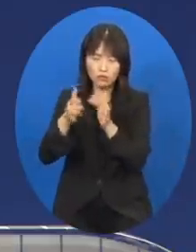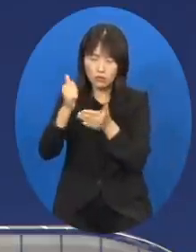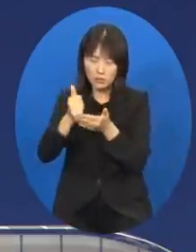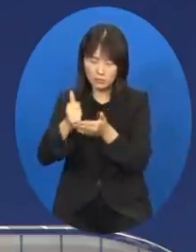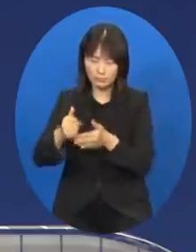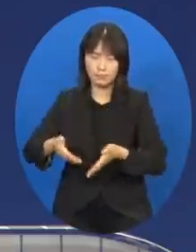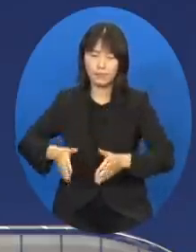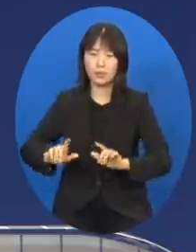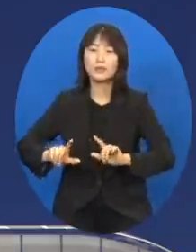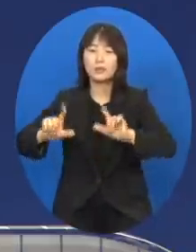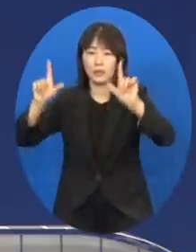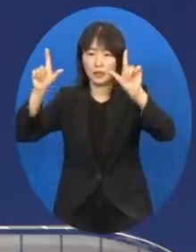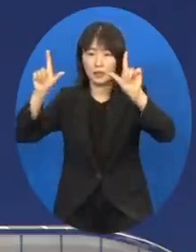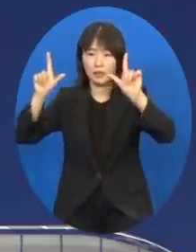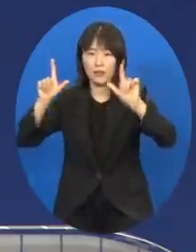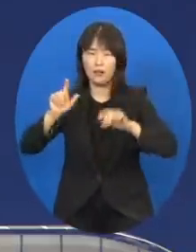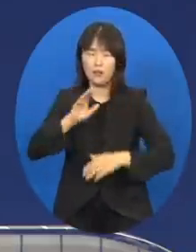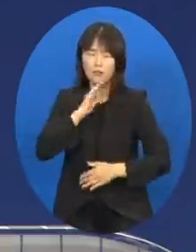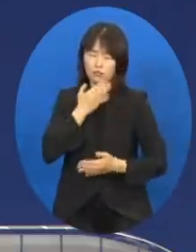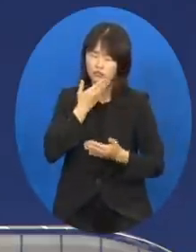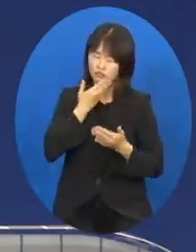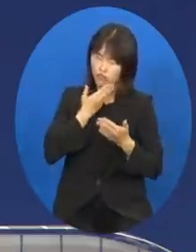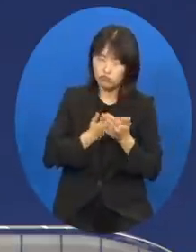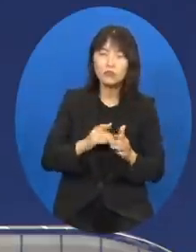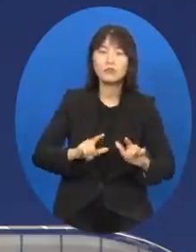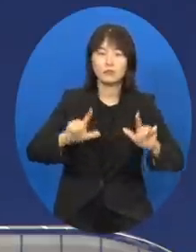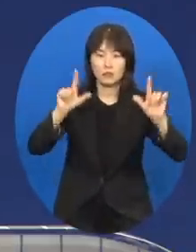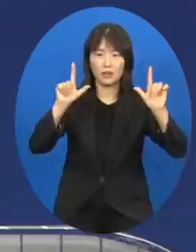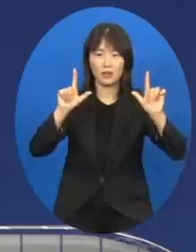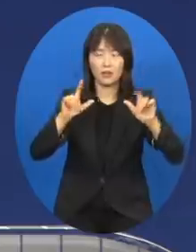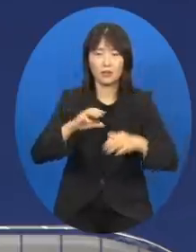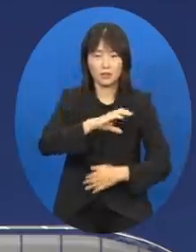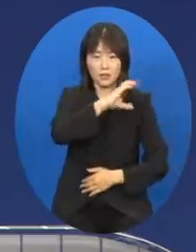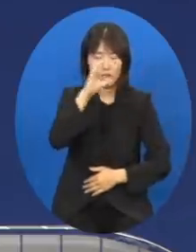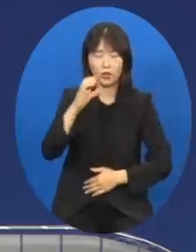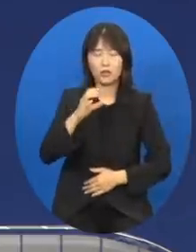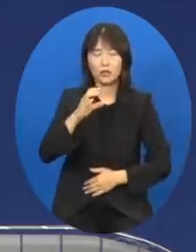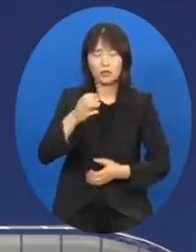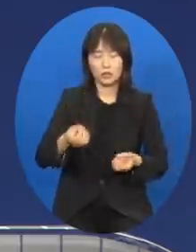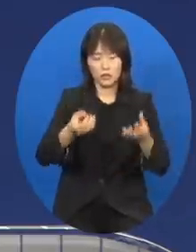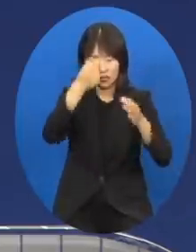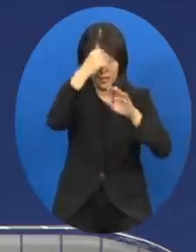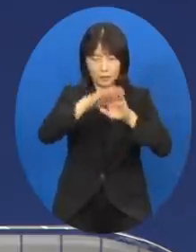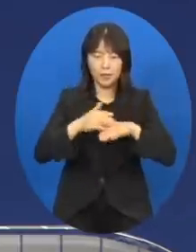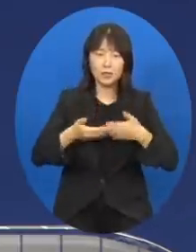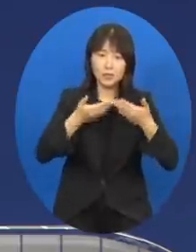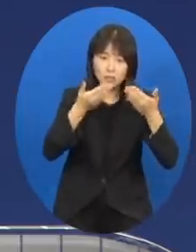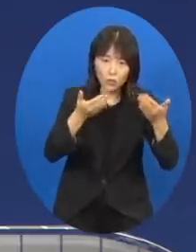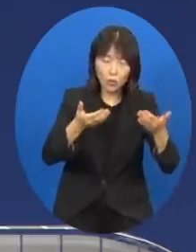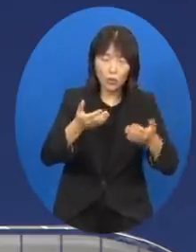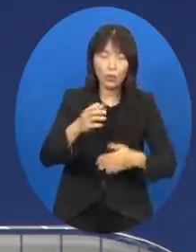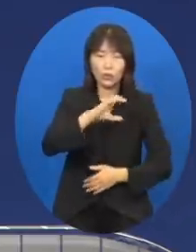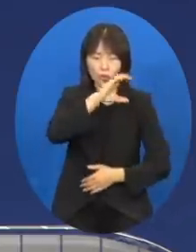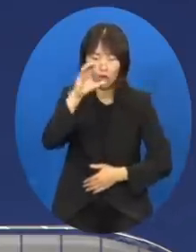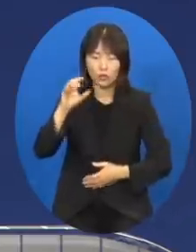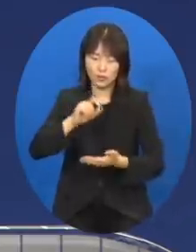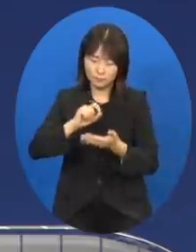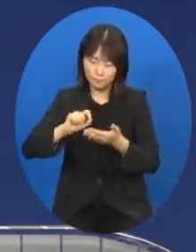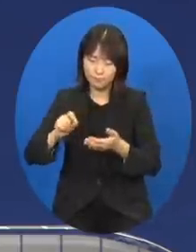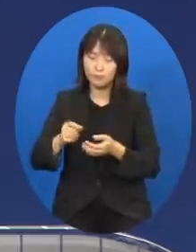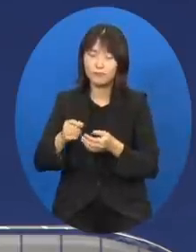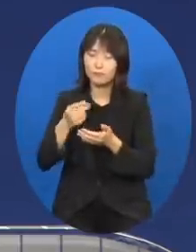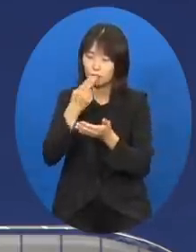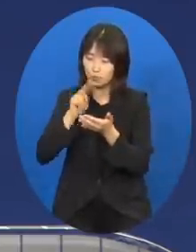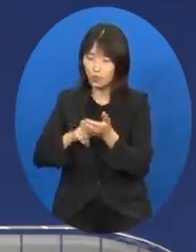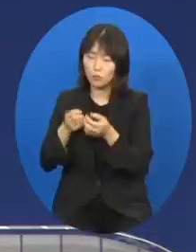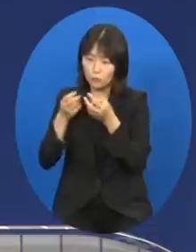날 얼마나 중요해요. 그래서 성탄절 예배도 드리고 성탄절 카드도 보내고